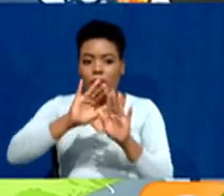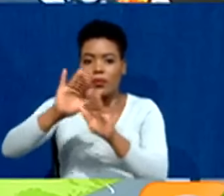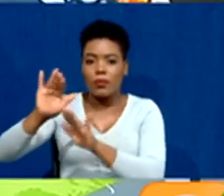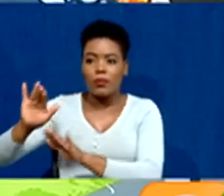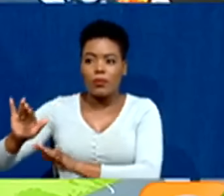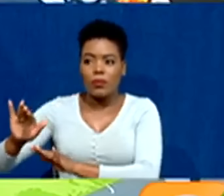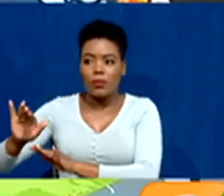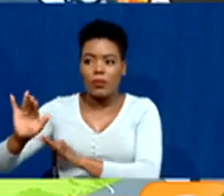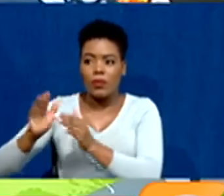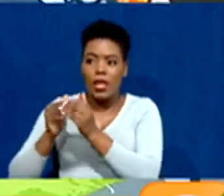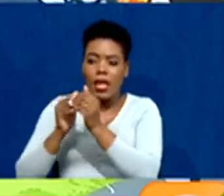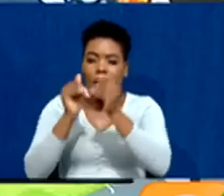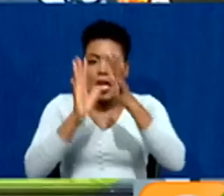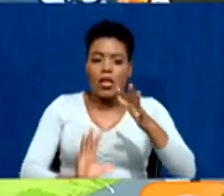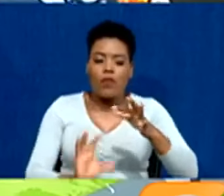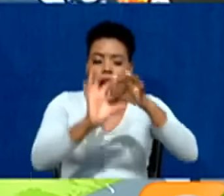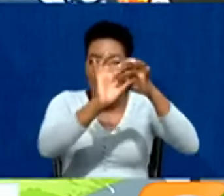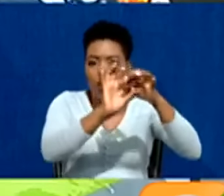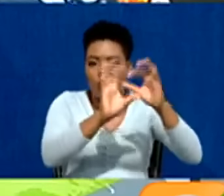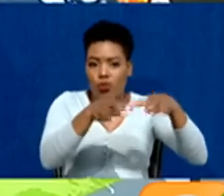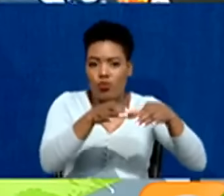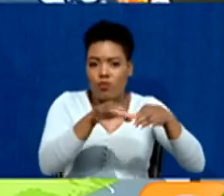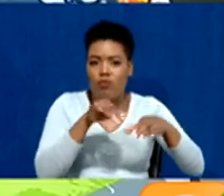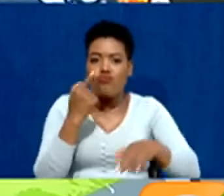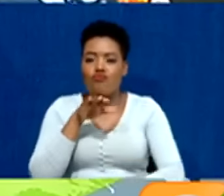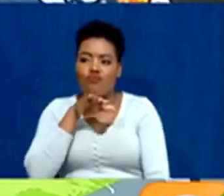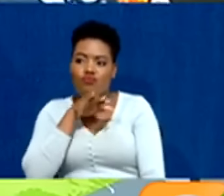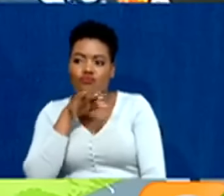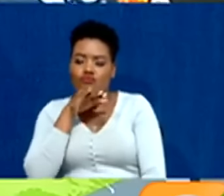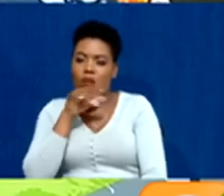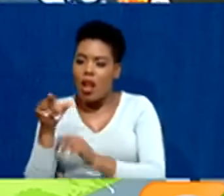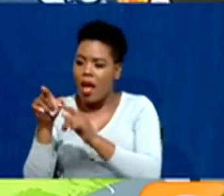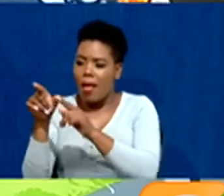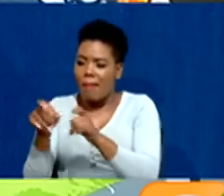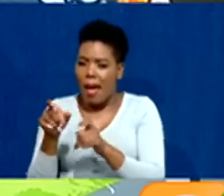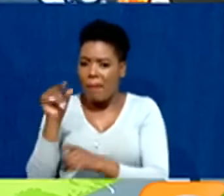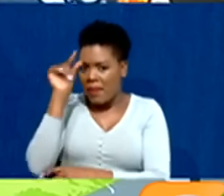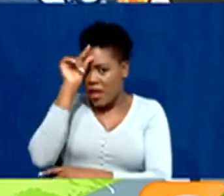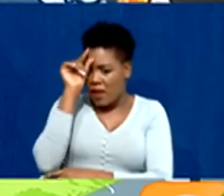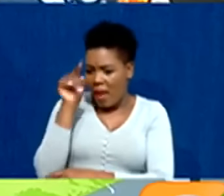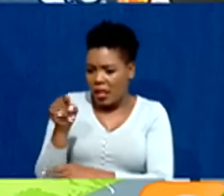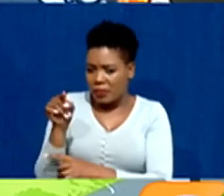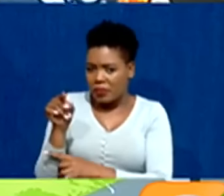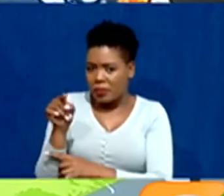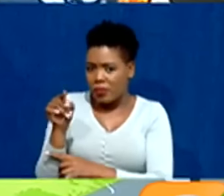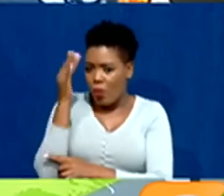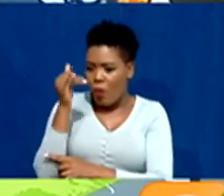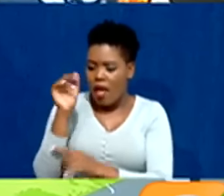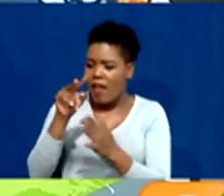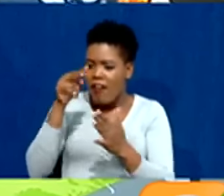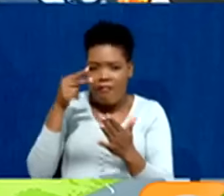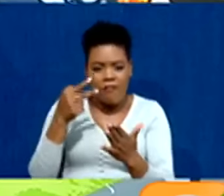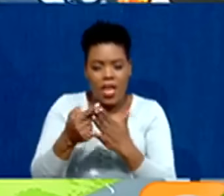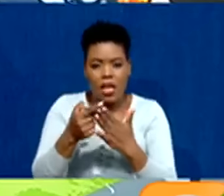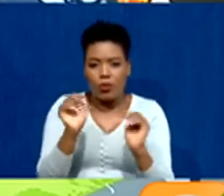Kinara wa muungano wa Azimio Raila Odinga amekosoa serikali ya Rais William Ruto akidai imekosa mipango bora ya kukabiliana na